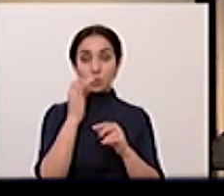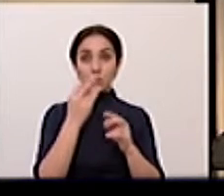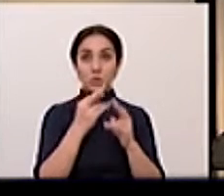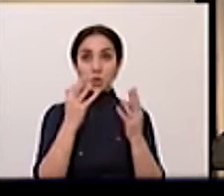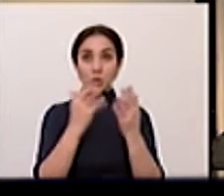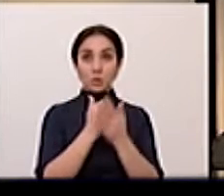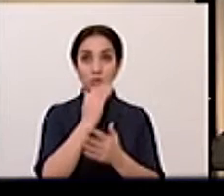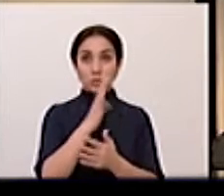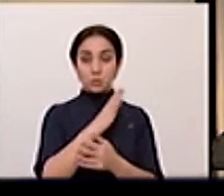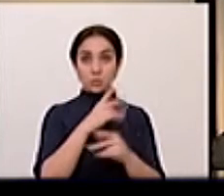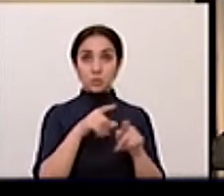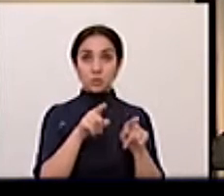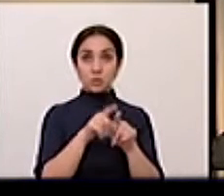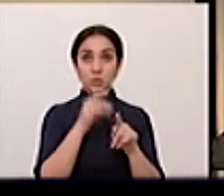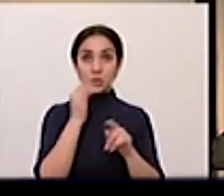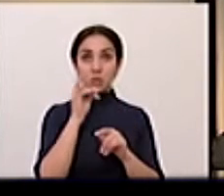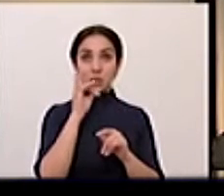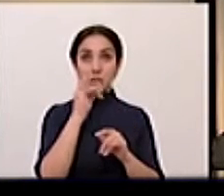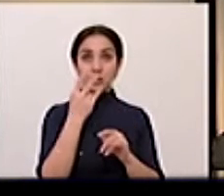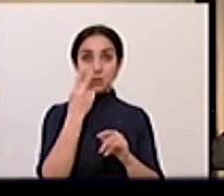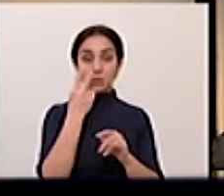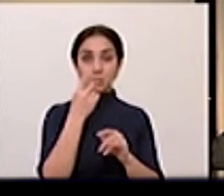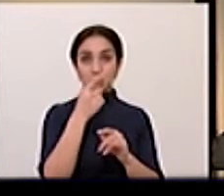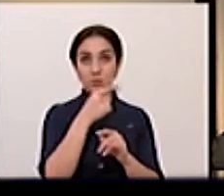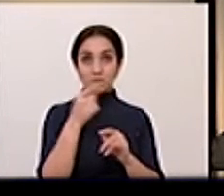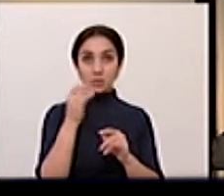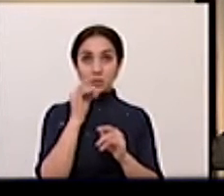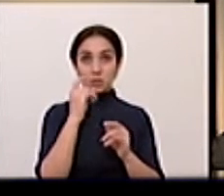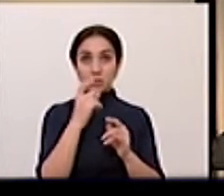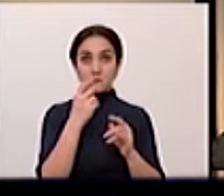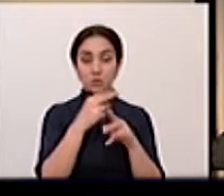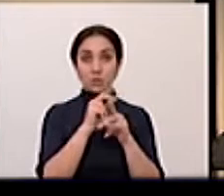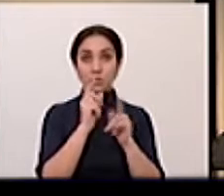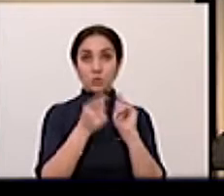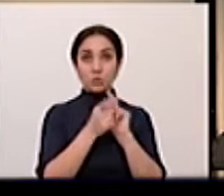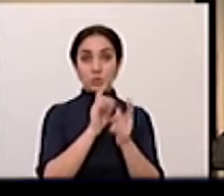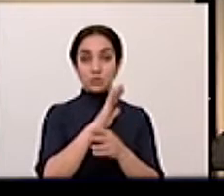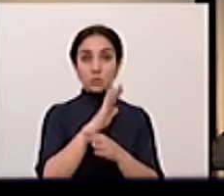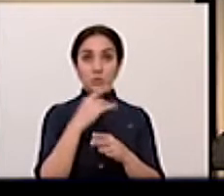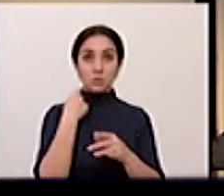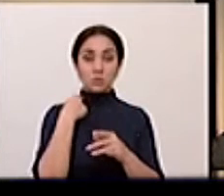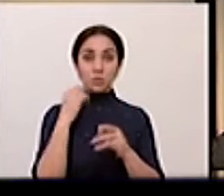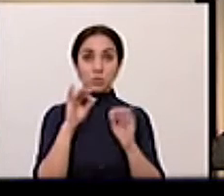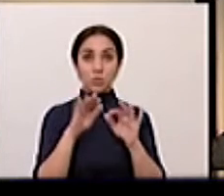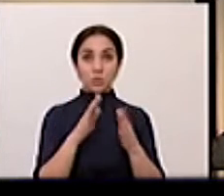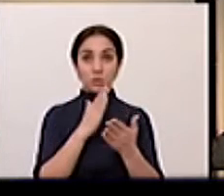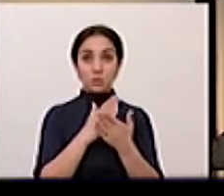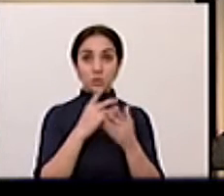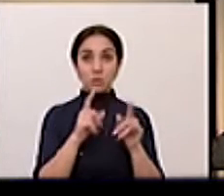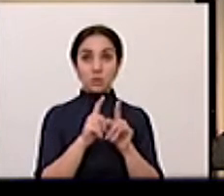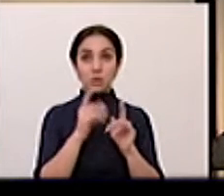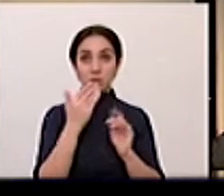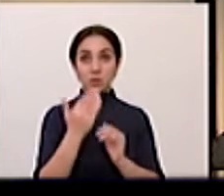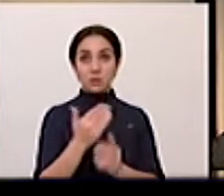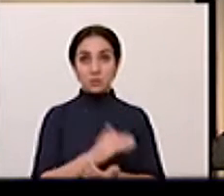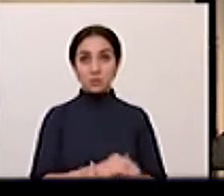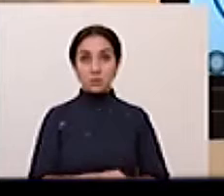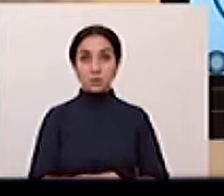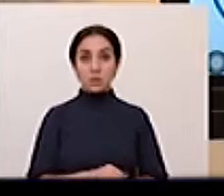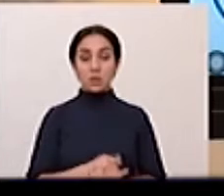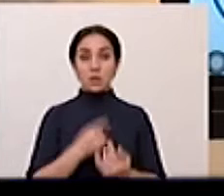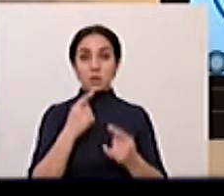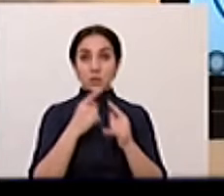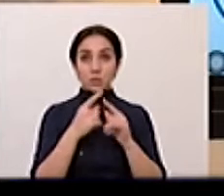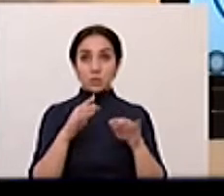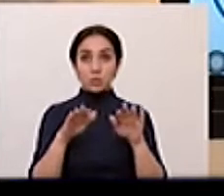bo'ldi. Bilamizki, r kvadrat taqsim h kvadrat o'zgarmas son o'rnida turadi. Ana endi x